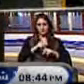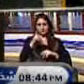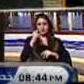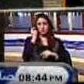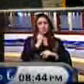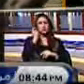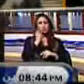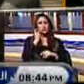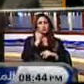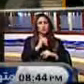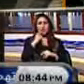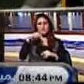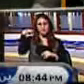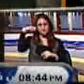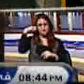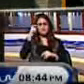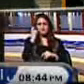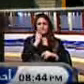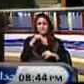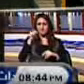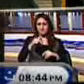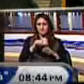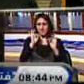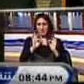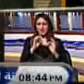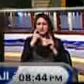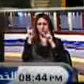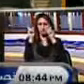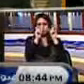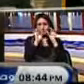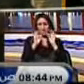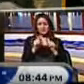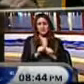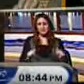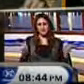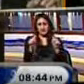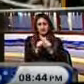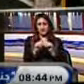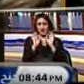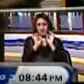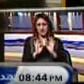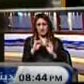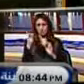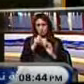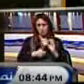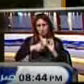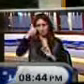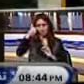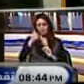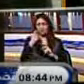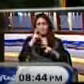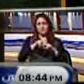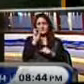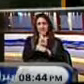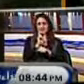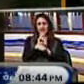هشام قنديل رئيس مجلس الوزراء بحث اليوم إجراءات الحماية الاجتماعية وتحسين الحوكمة التي تمول بقرض